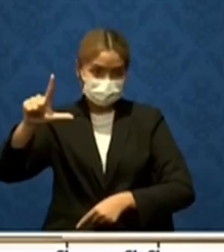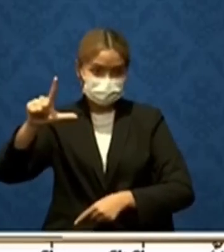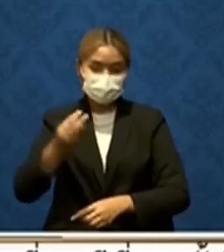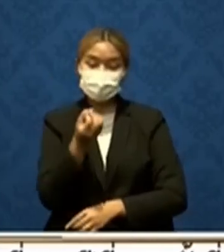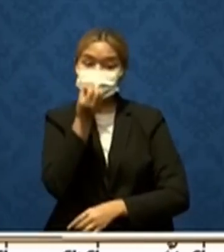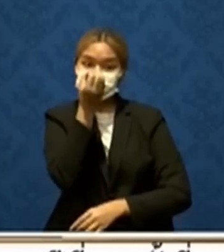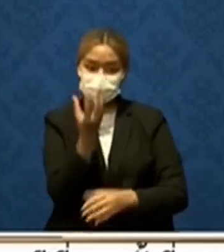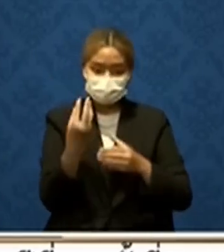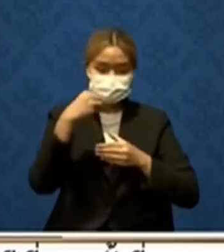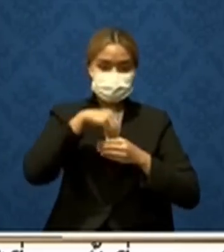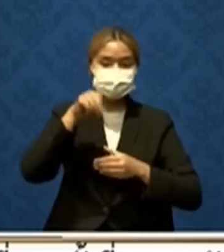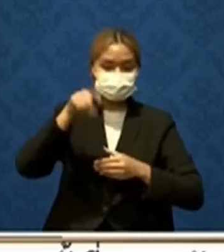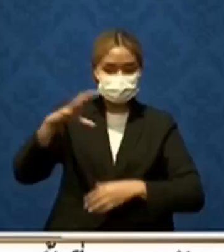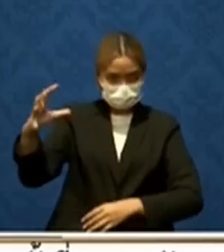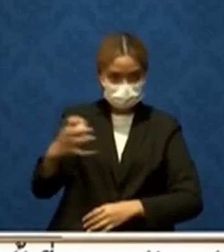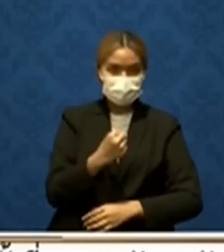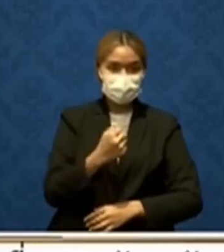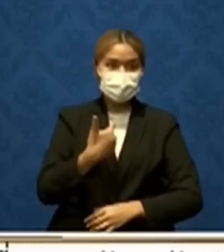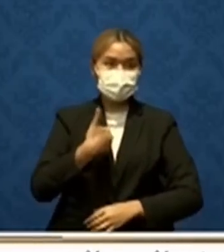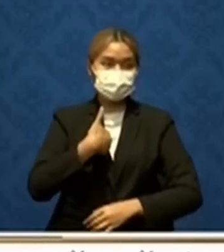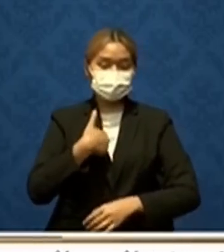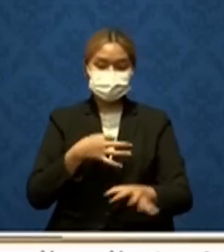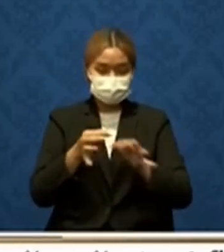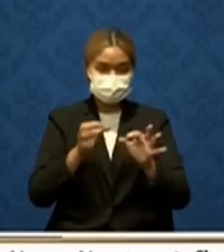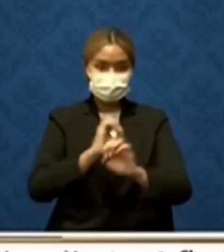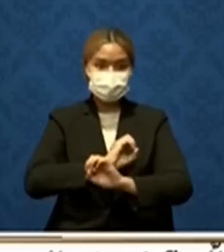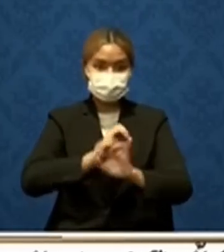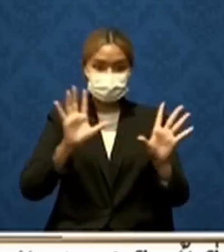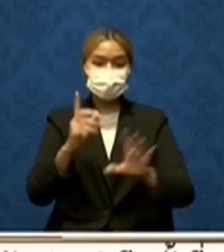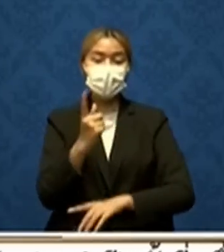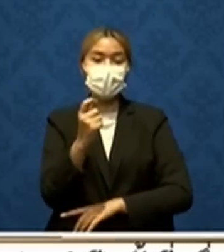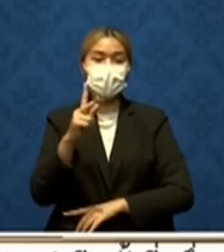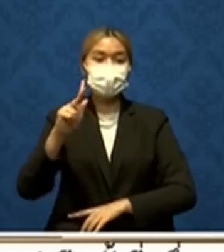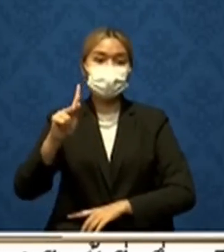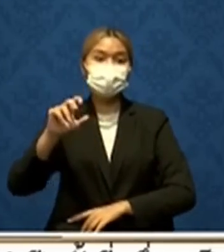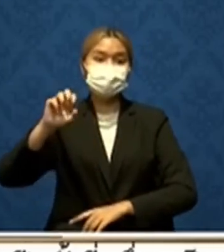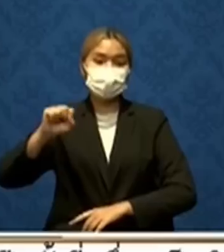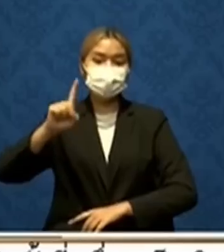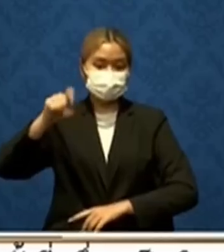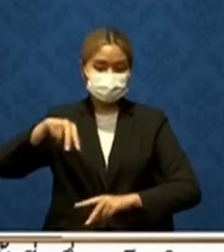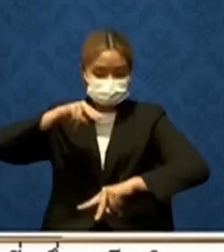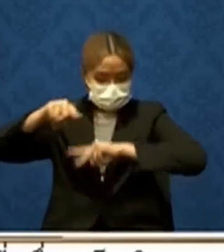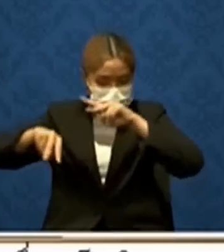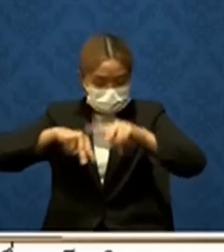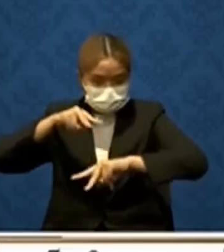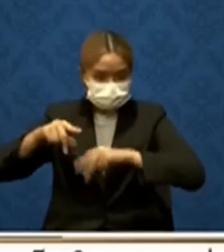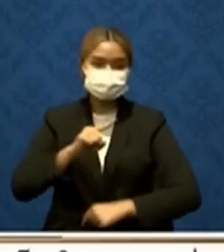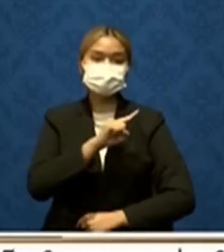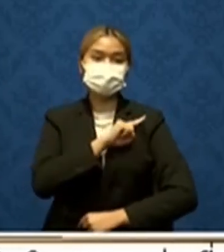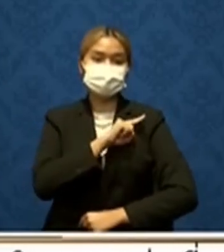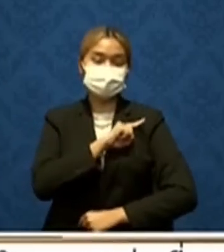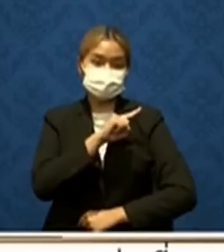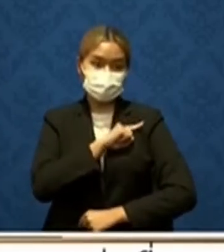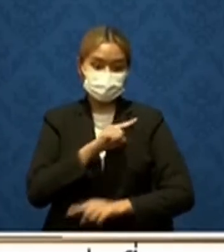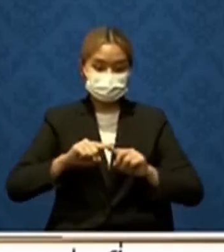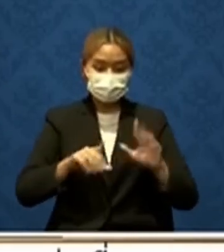ผมไม่ปฏิเสธว่าออกก็สอนต้องทำหน้าที่แต่เดี๋ยวผมจะเรียนลำดับความใหม่ว่าได้ทำหน้าที่